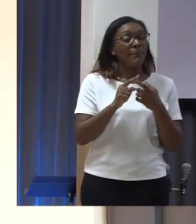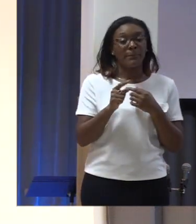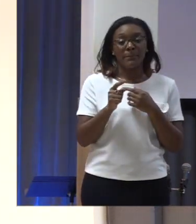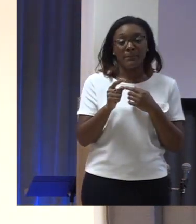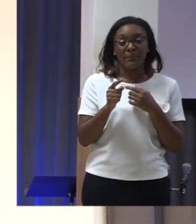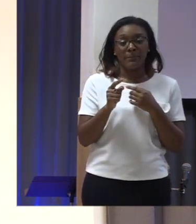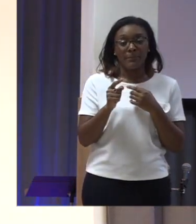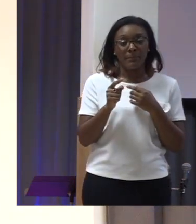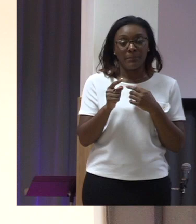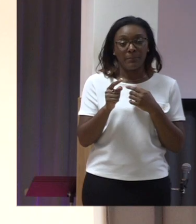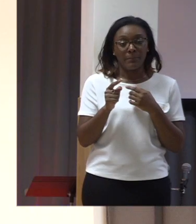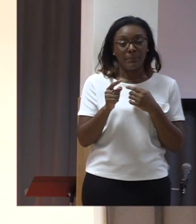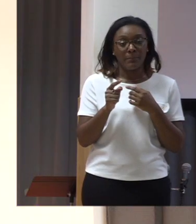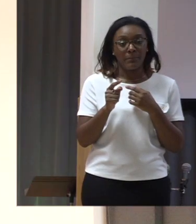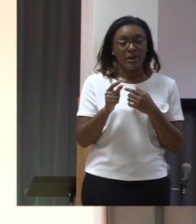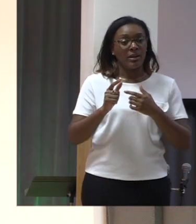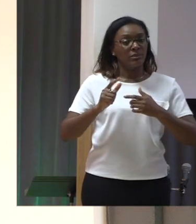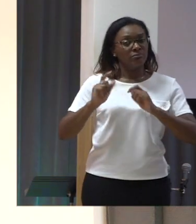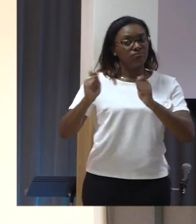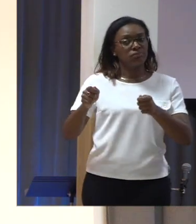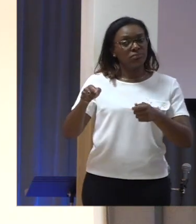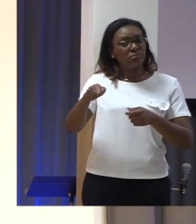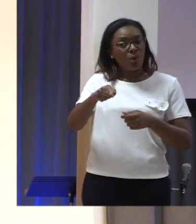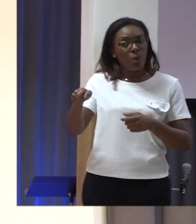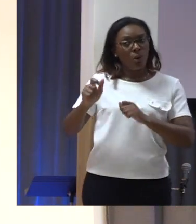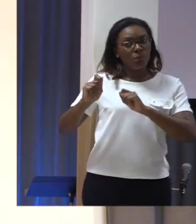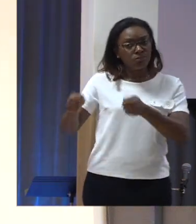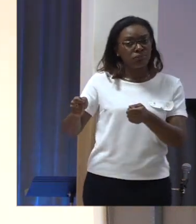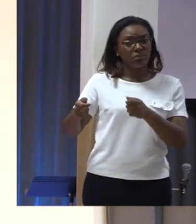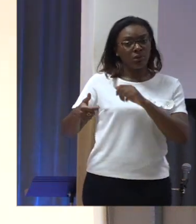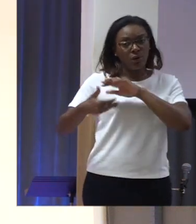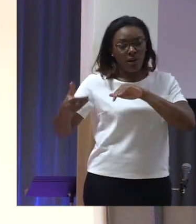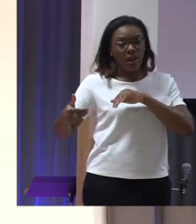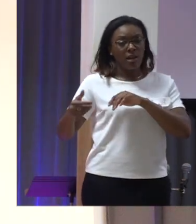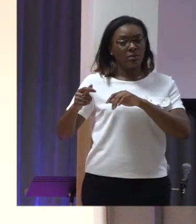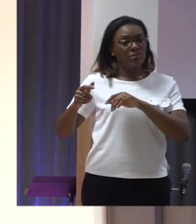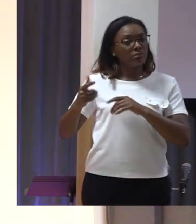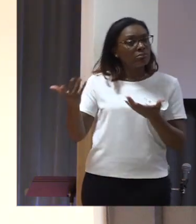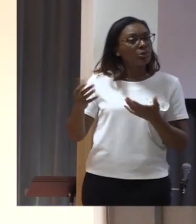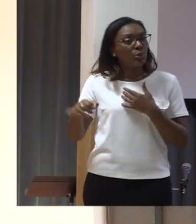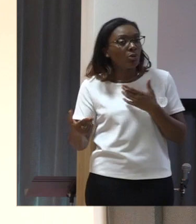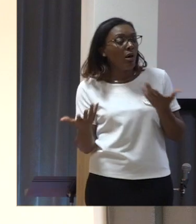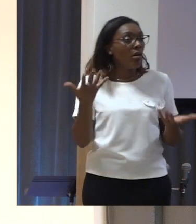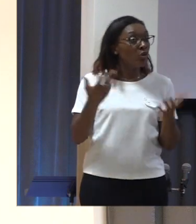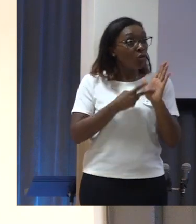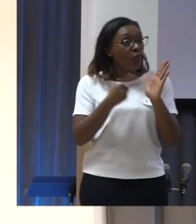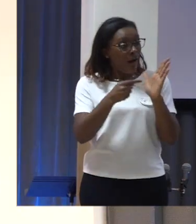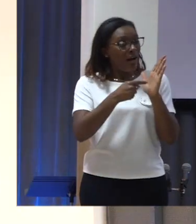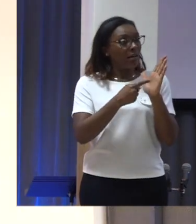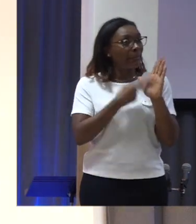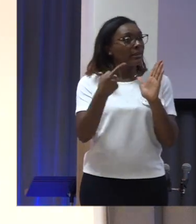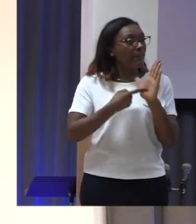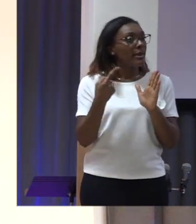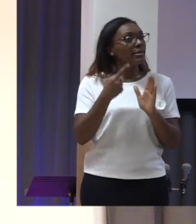deux fois ce terme est utilisé dans ce texte. Il y a une sorte d'insistance que l'auteur fait pour